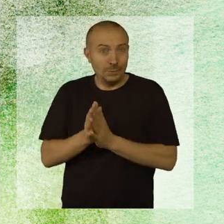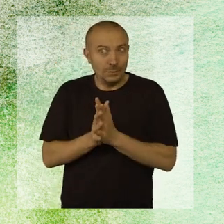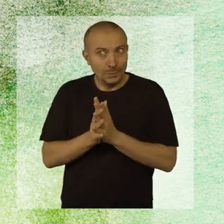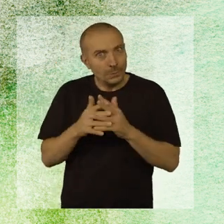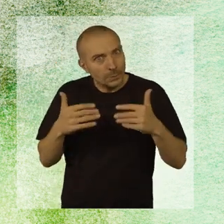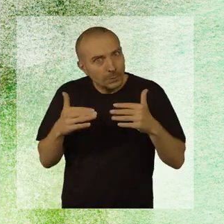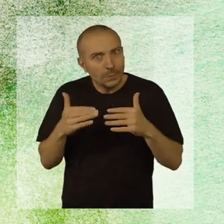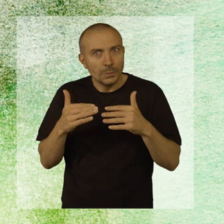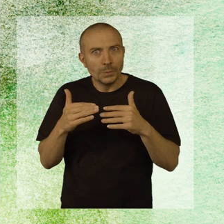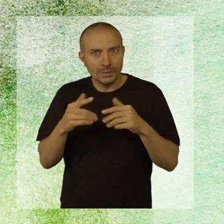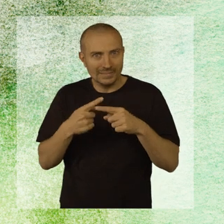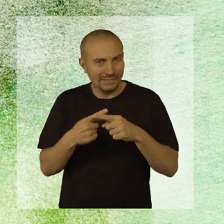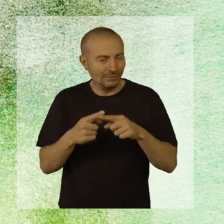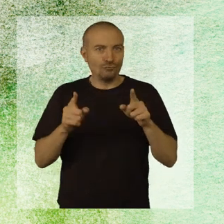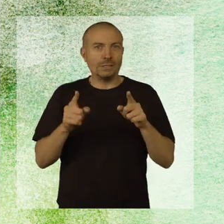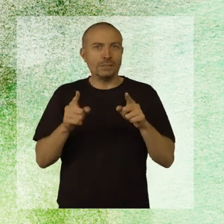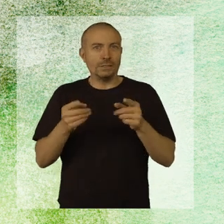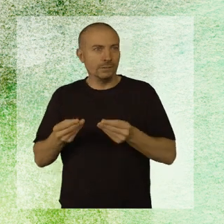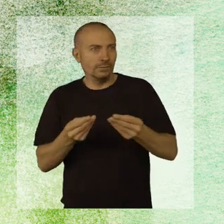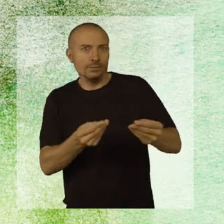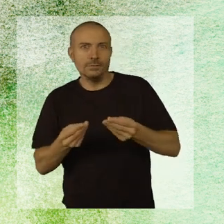pour envoyer au village.